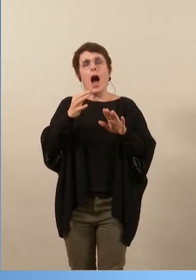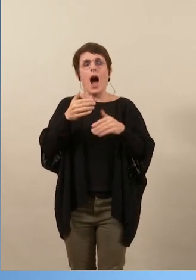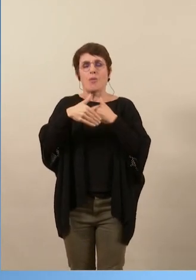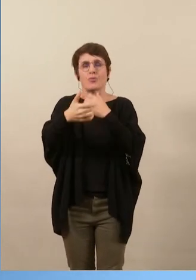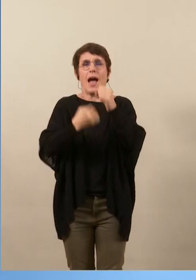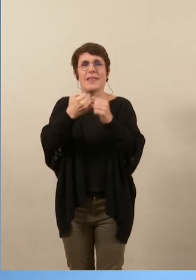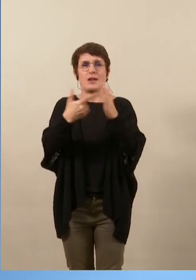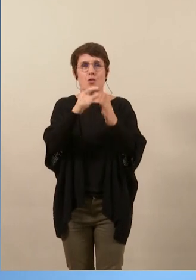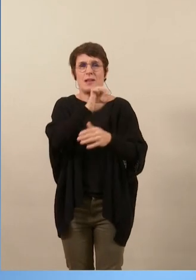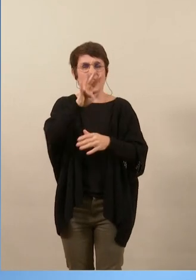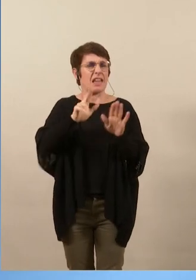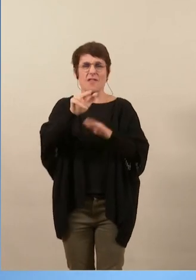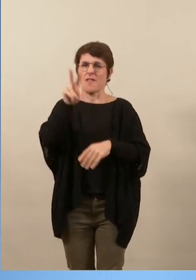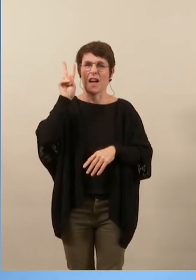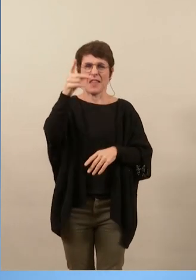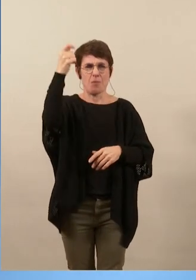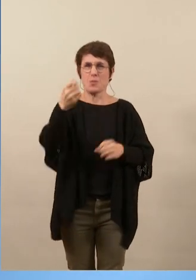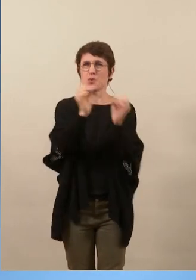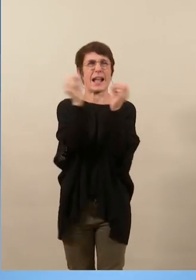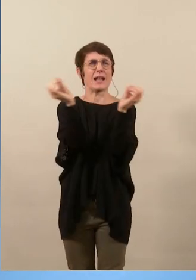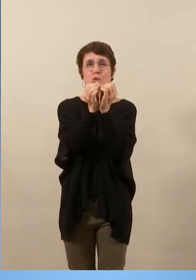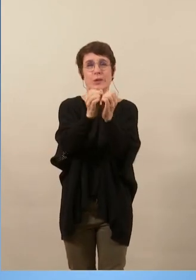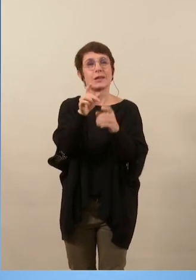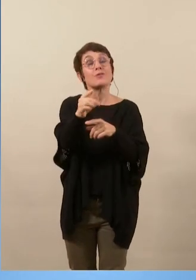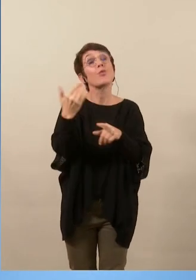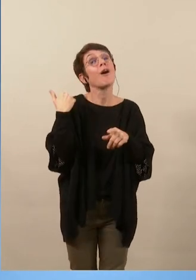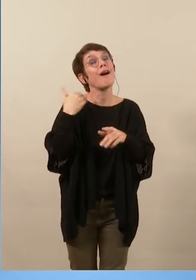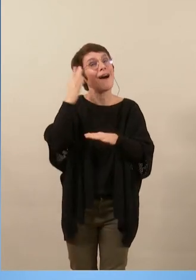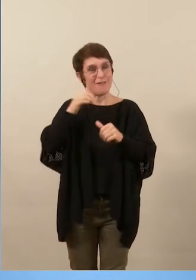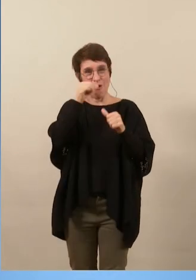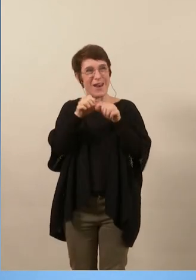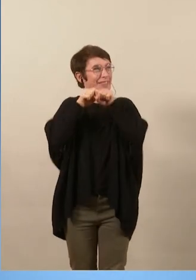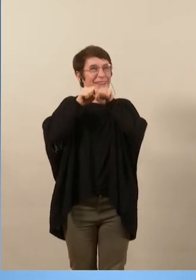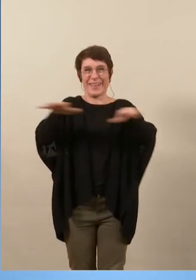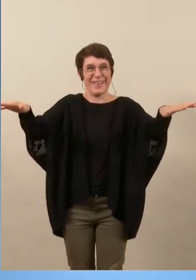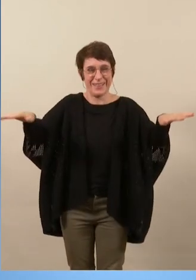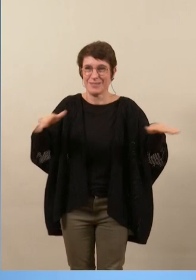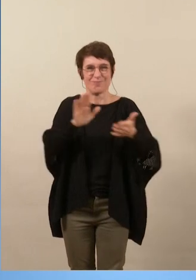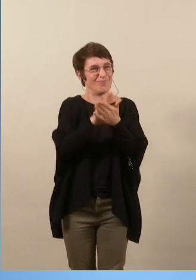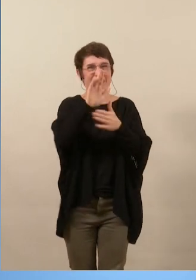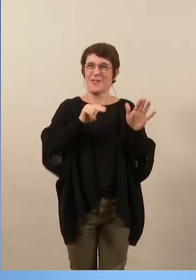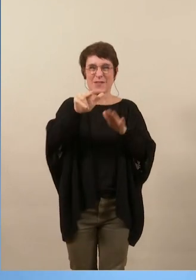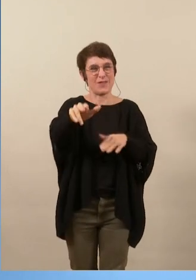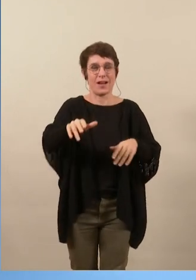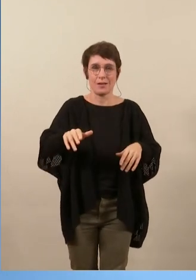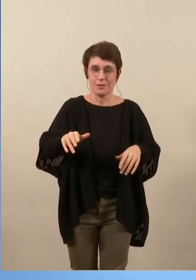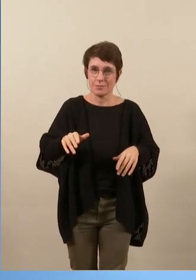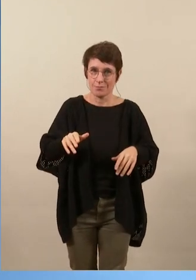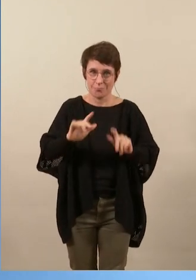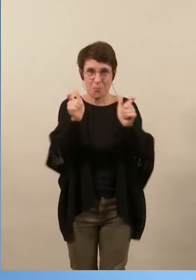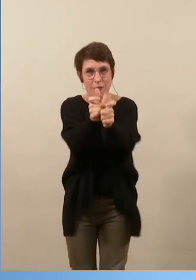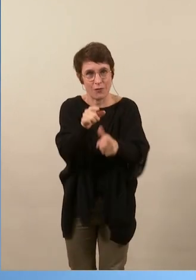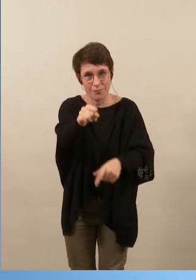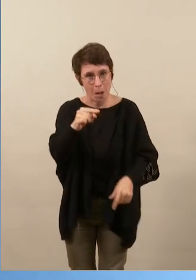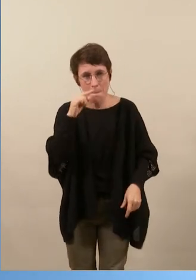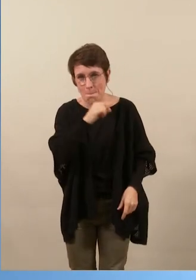comme c'était le cas dans votre courrier massivement distribué au grenoblois le mensonge était trop gros